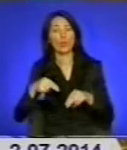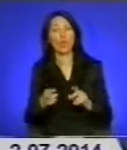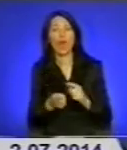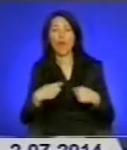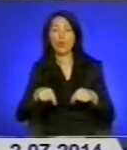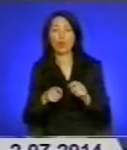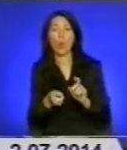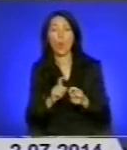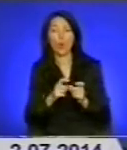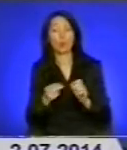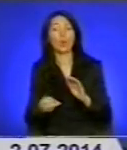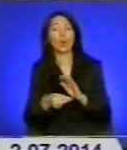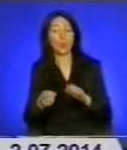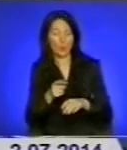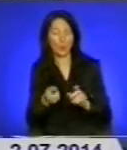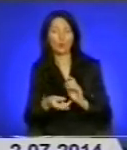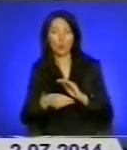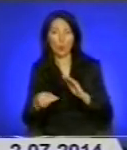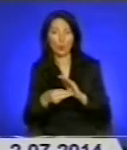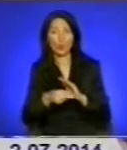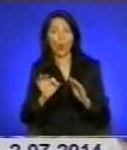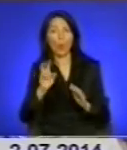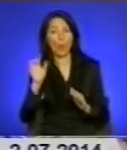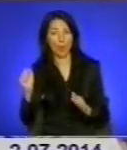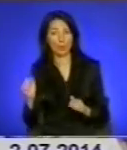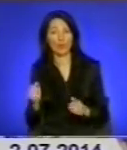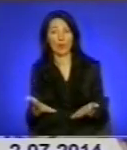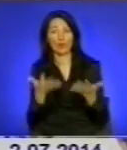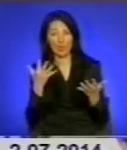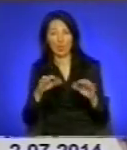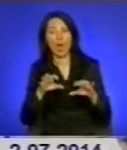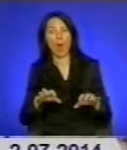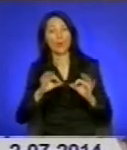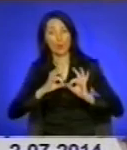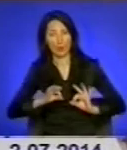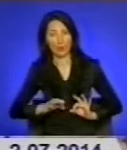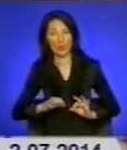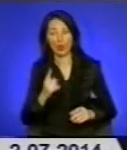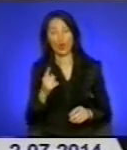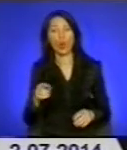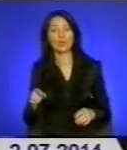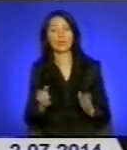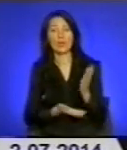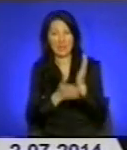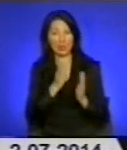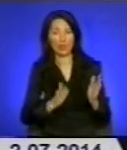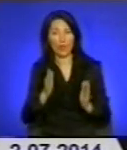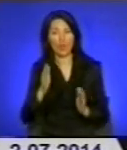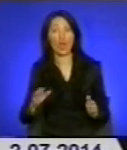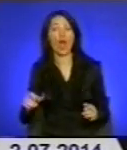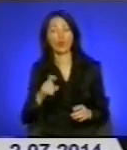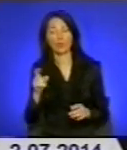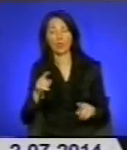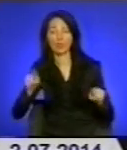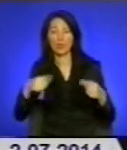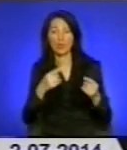боротьби з корупцією у бос УМВС України в Тернопільській області викрали посадових осіб одного із районних лісових господарств утворили фіктивну